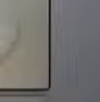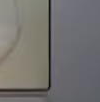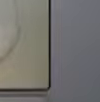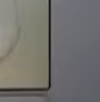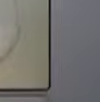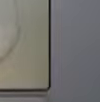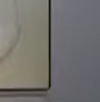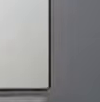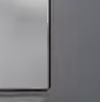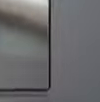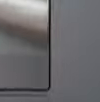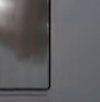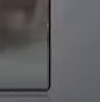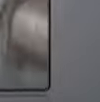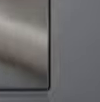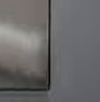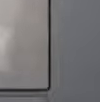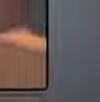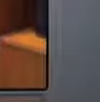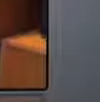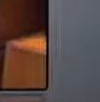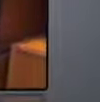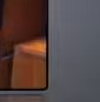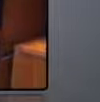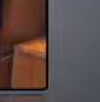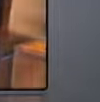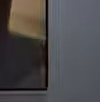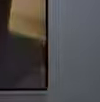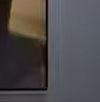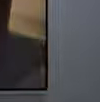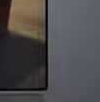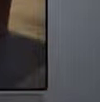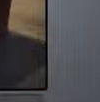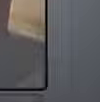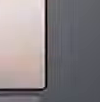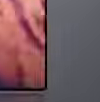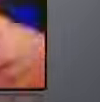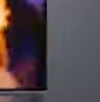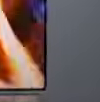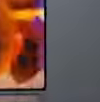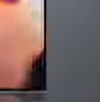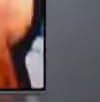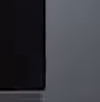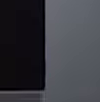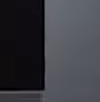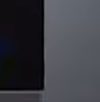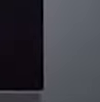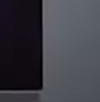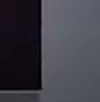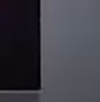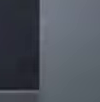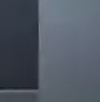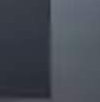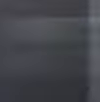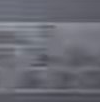керектің бәрі бары қонақ үймен саунасы да қалыпта. Лаунж бары, ретро клубы тағы бар, келіндеше ләзәт